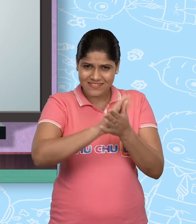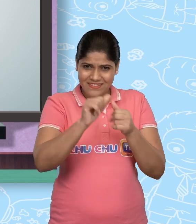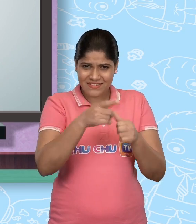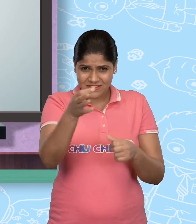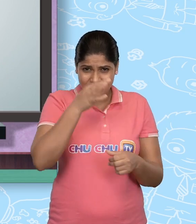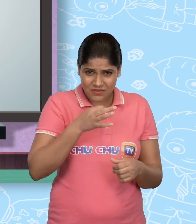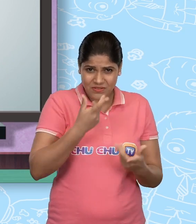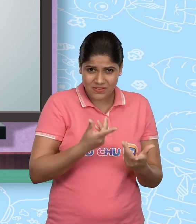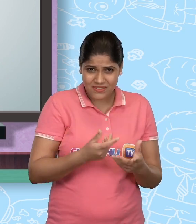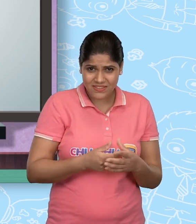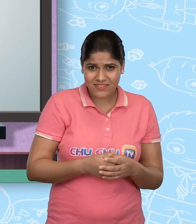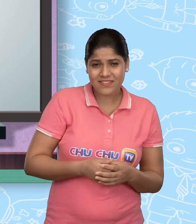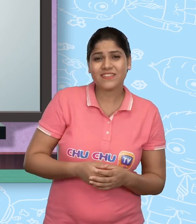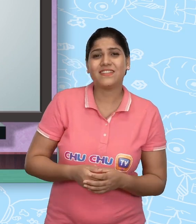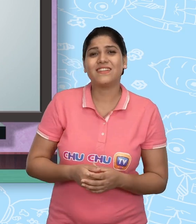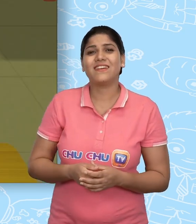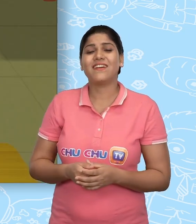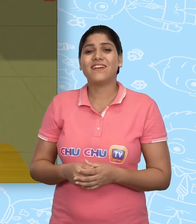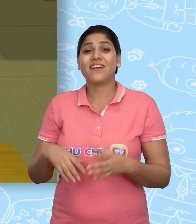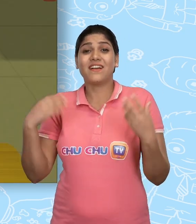चाचा, क्या तुम बताओगे?